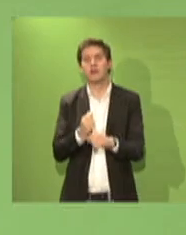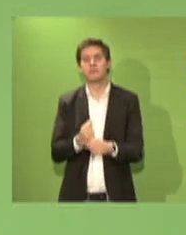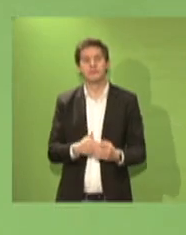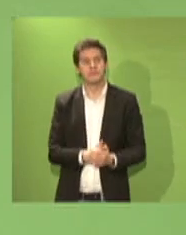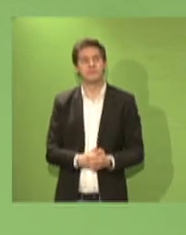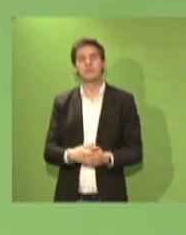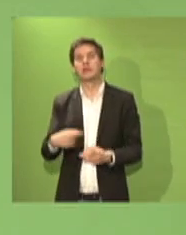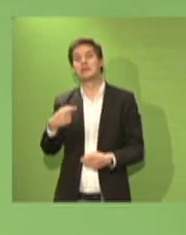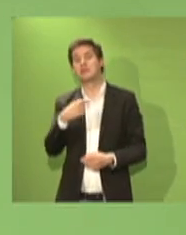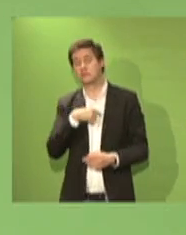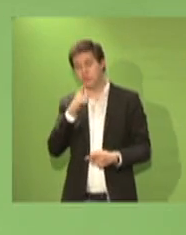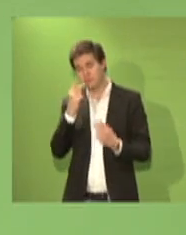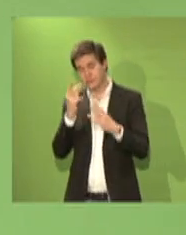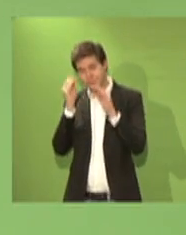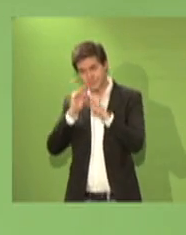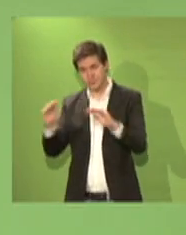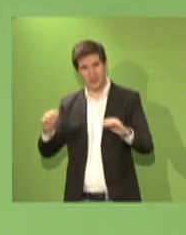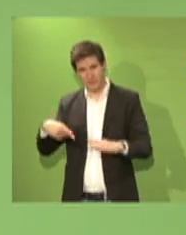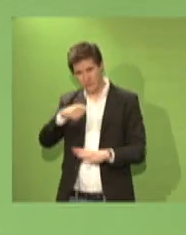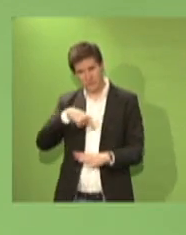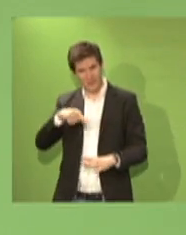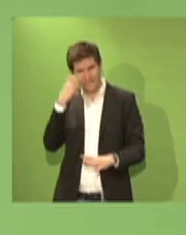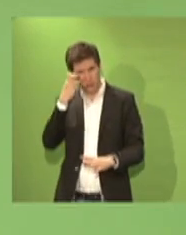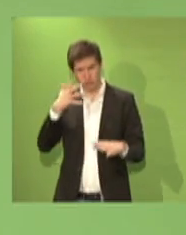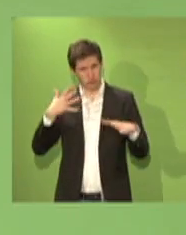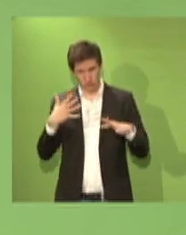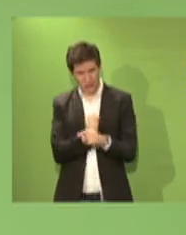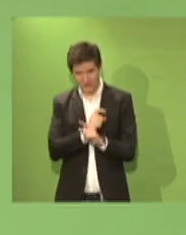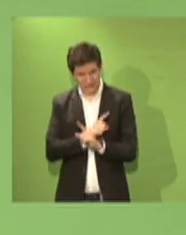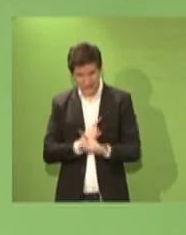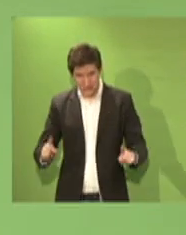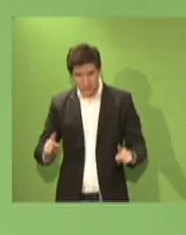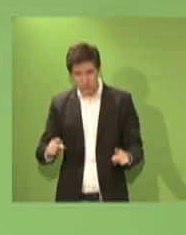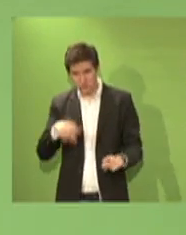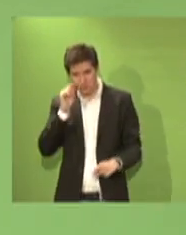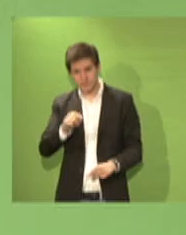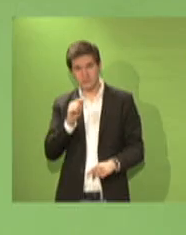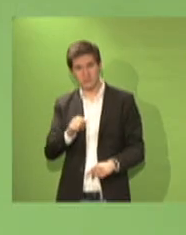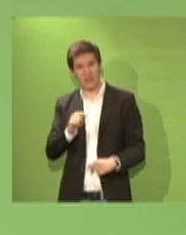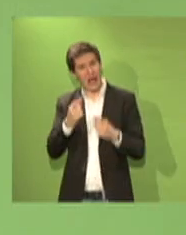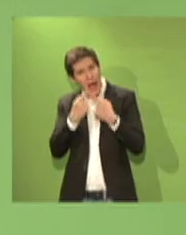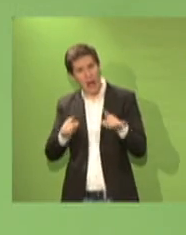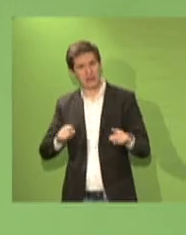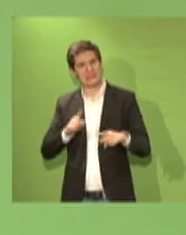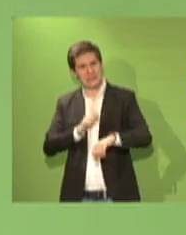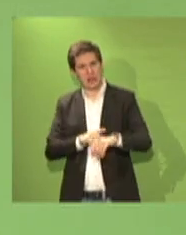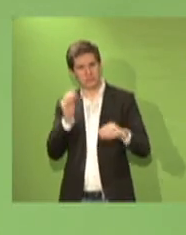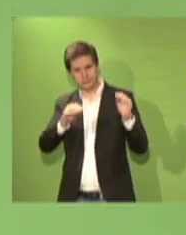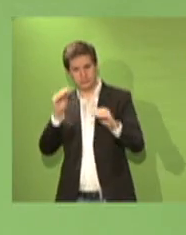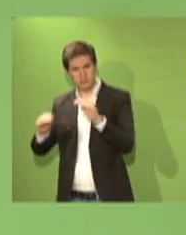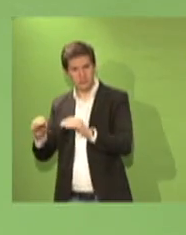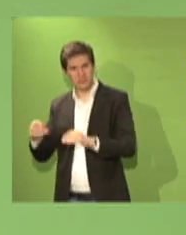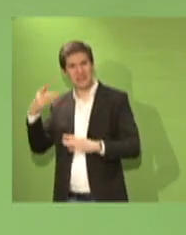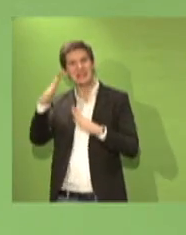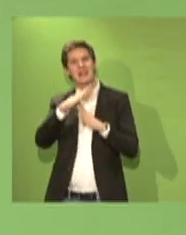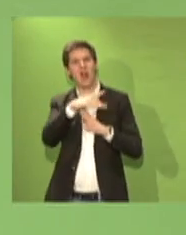aber auch so, dass wenn wir es nicht schaffen, tatsächlich mit anderen Abschreibungszeiten in diesem Bereich zu arbeiten, als die Telekom